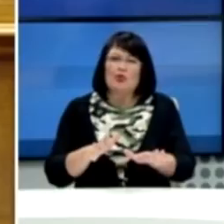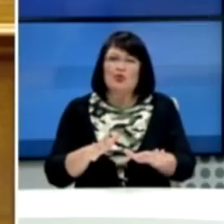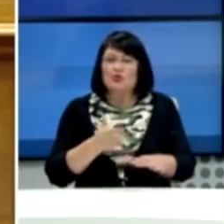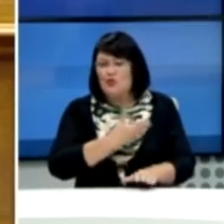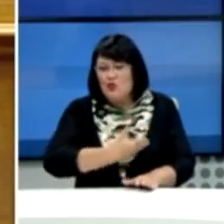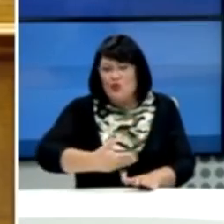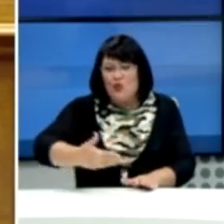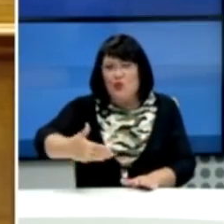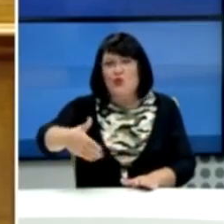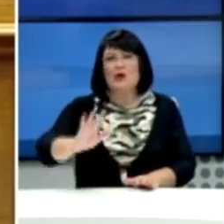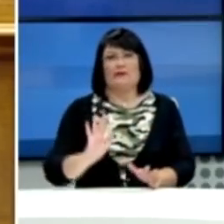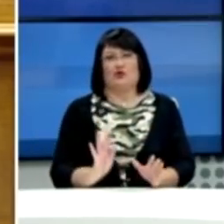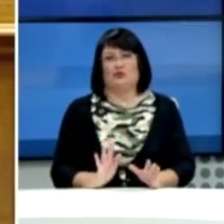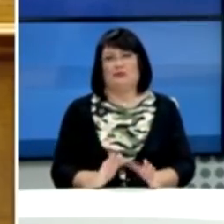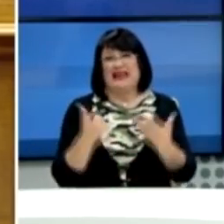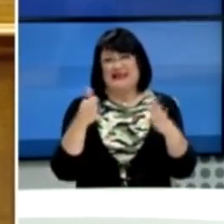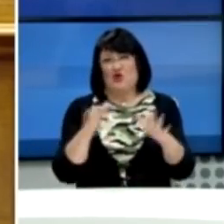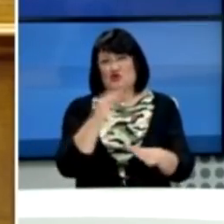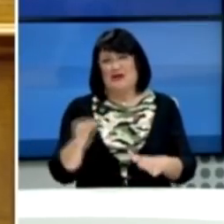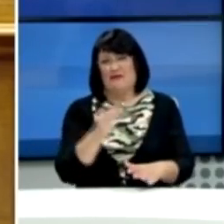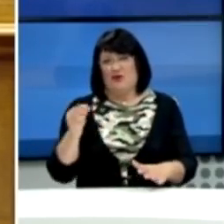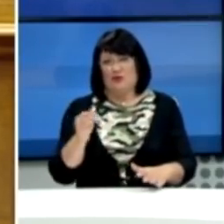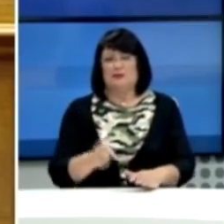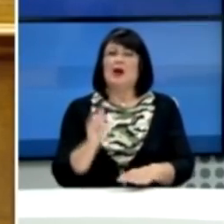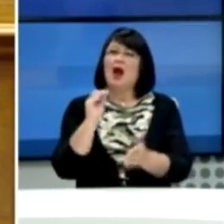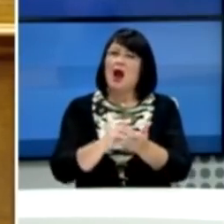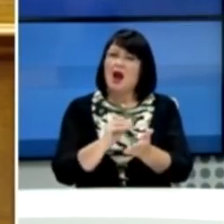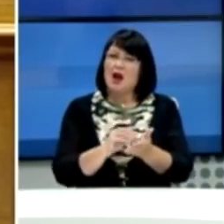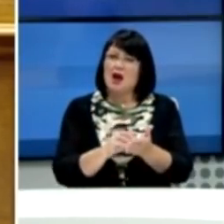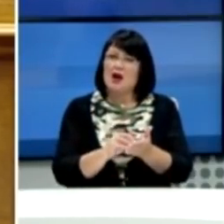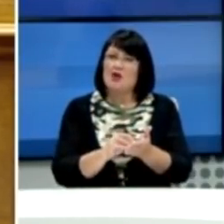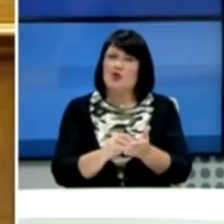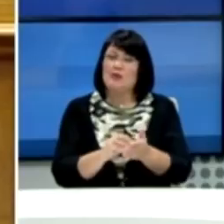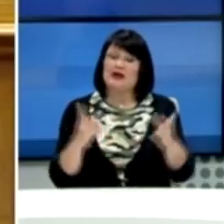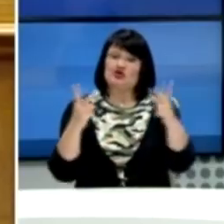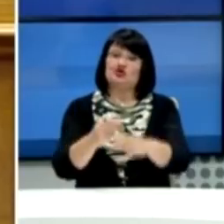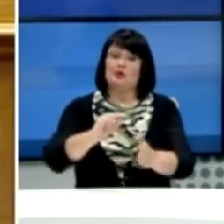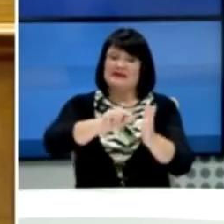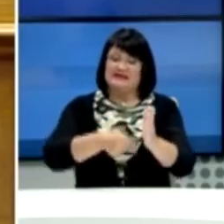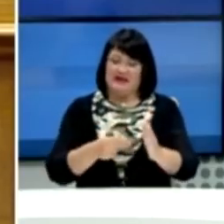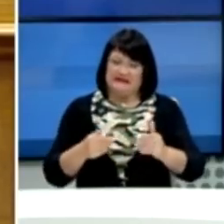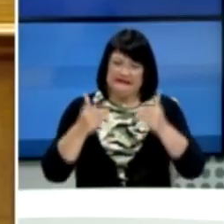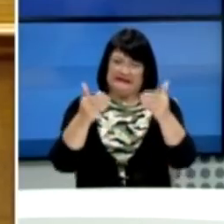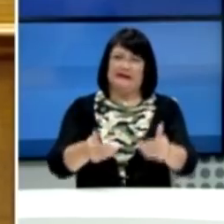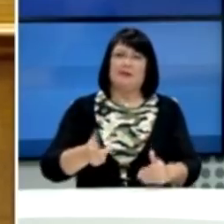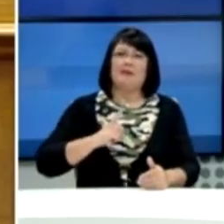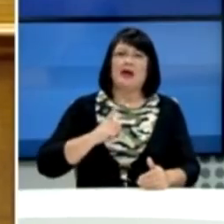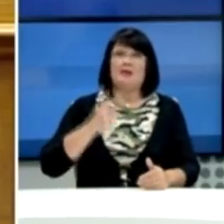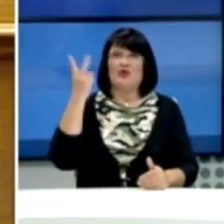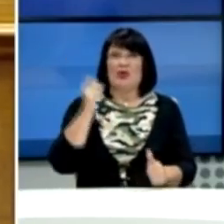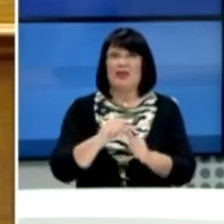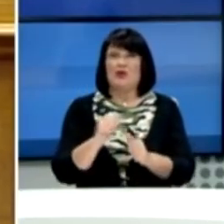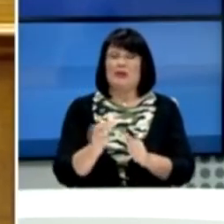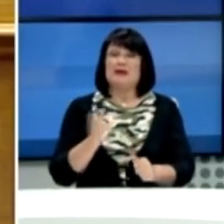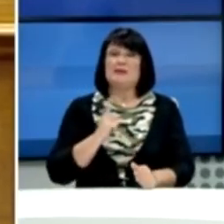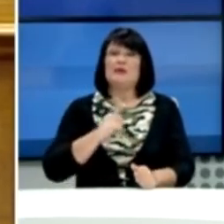όλη αυτή την χρονική περίοδο. Άλλοι τόσοι σε καθεστώς αναστολής σύμβασης περιμένουν 2 μήνες για